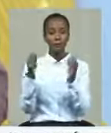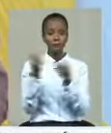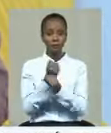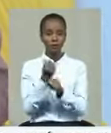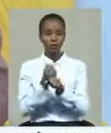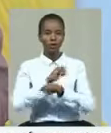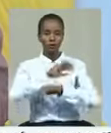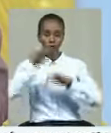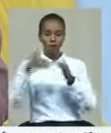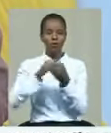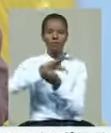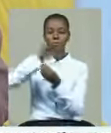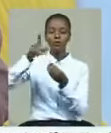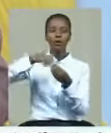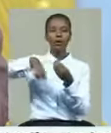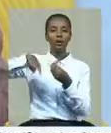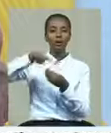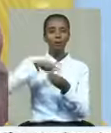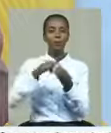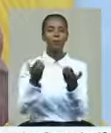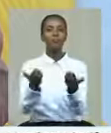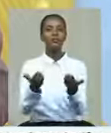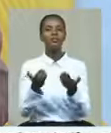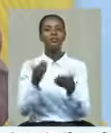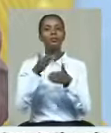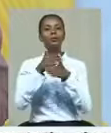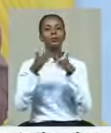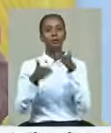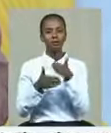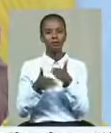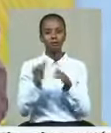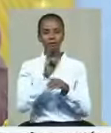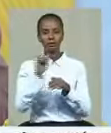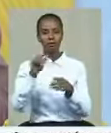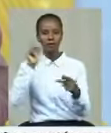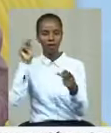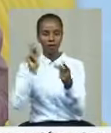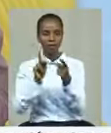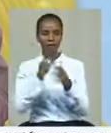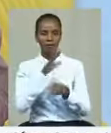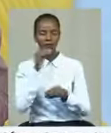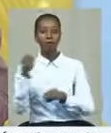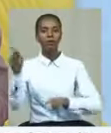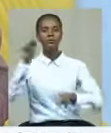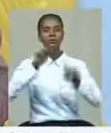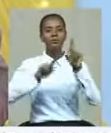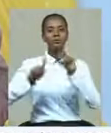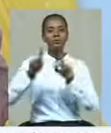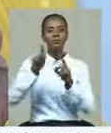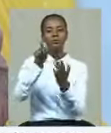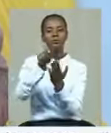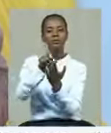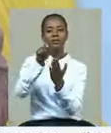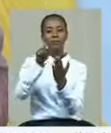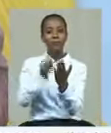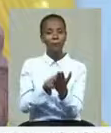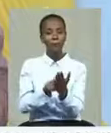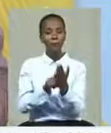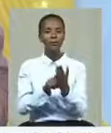በሁሉም የክልሉ አካባቢዎች በሚፈለገው ደረጃ እንዲሳለጥና ህብረተሰቡ ከምዝገባው